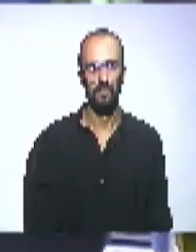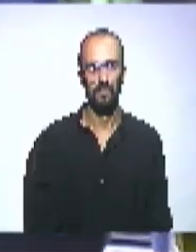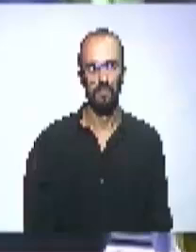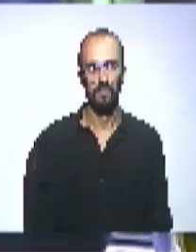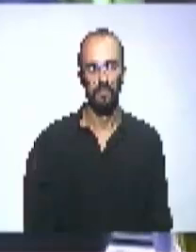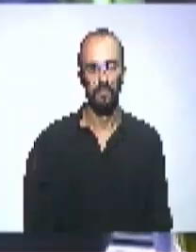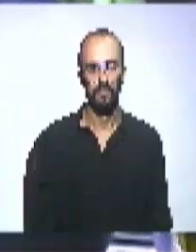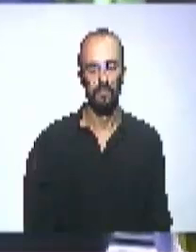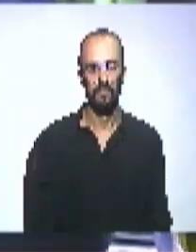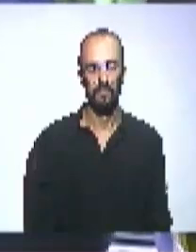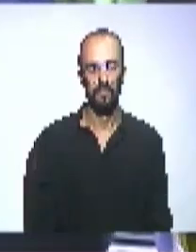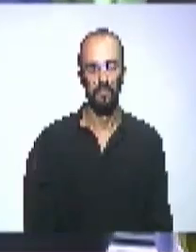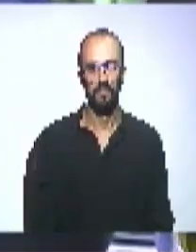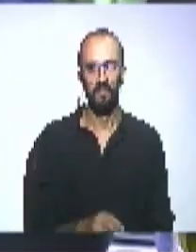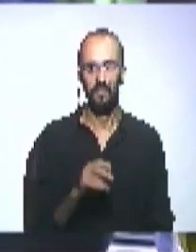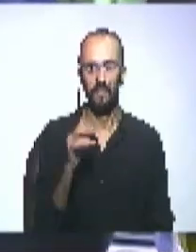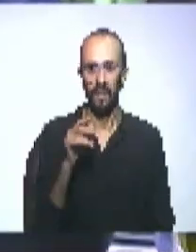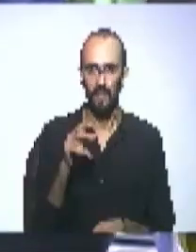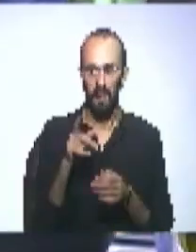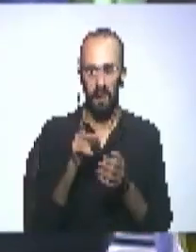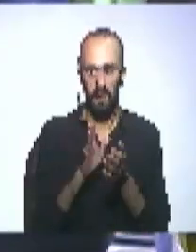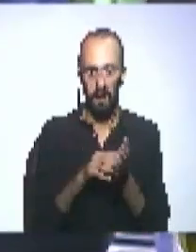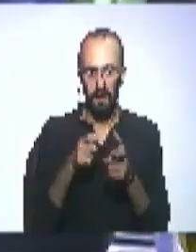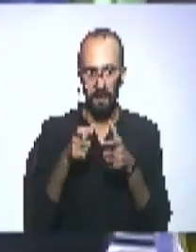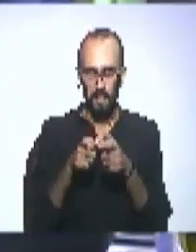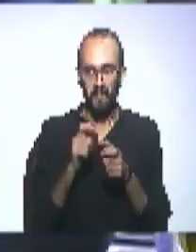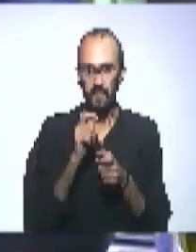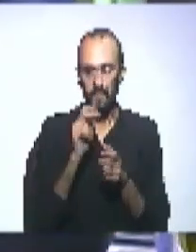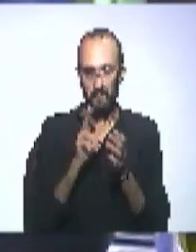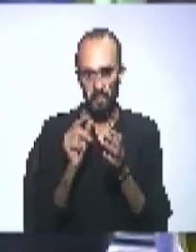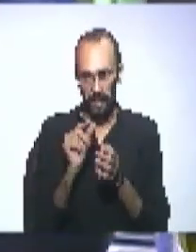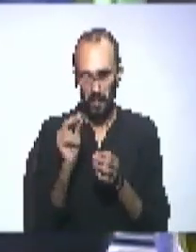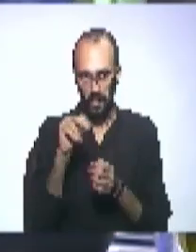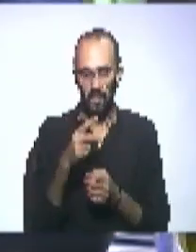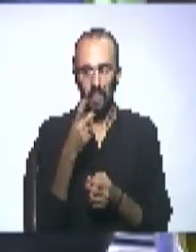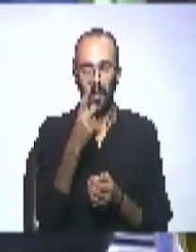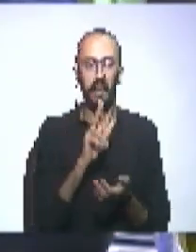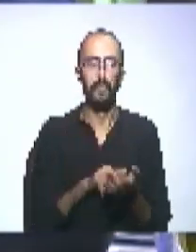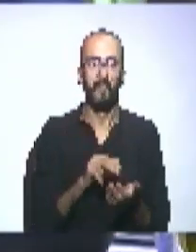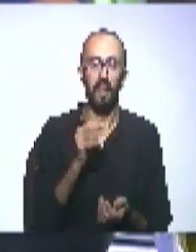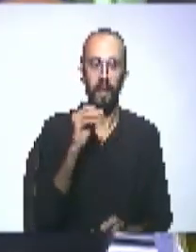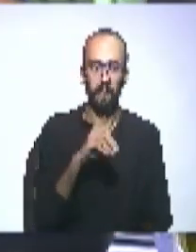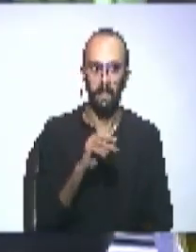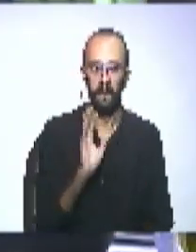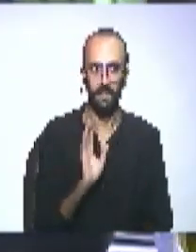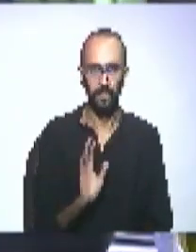الاتصال، عملت برجر البيض وعملت بالجبنه بالظبط.